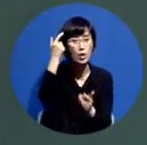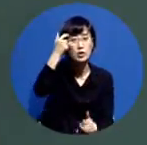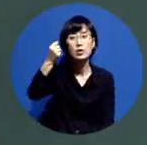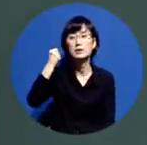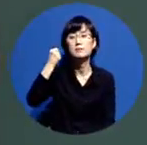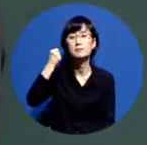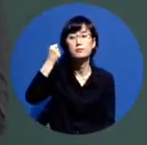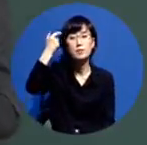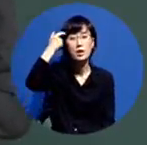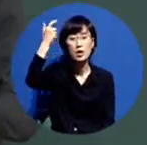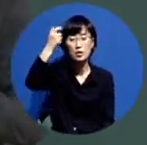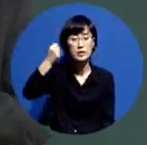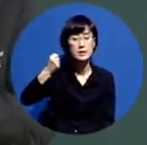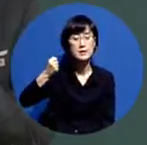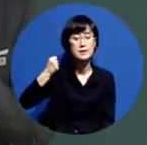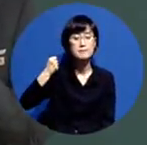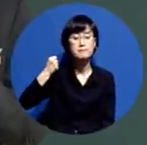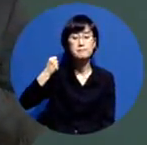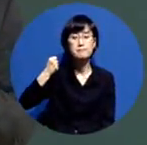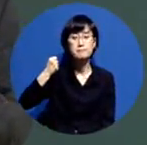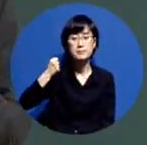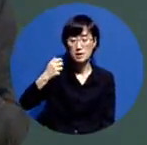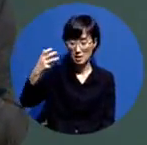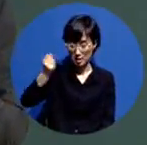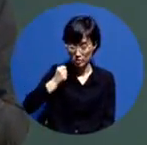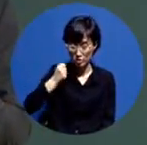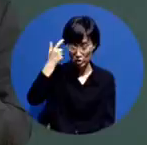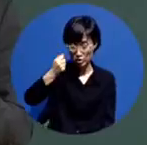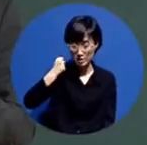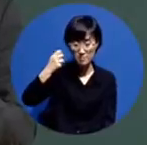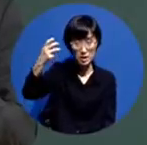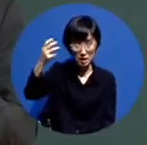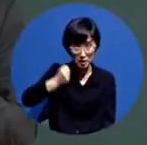但是比精神力更重要的是属灵的力量. 영적인 힘을 얻어야 정신적인 힘을 얻게 되는 거예요.